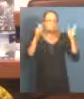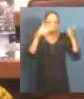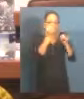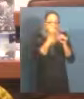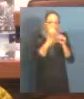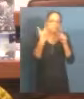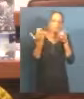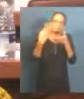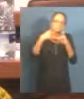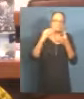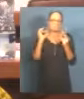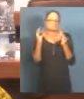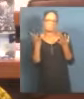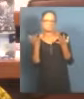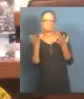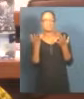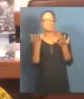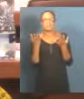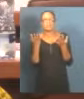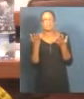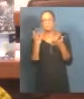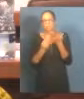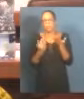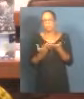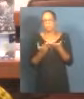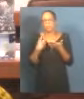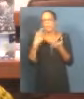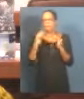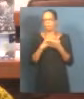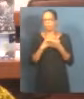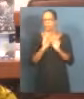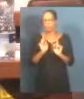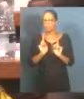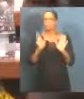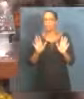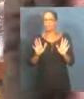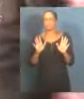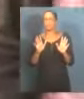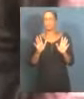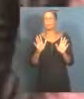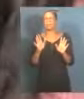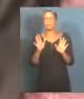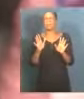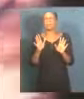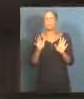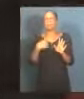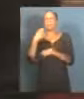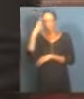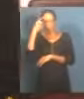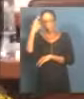ce que je dis, je le dis en sincérité, je ne suis pas du tout dans la polémique là. Et quand je suis dans la polémique, je l'assume. Mais je crois